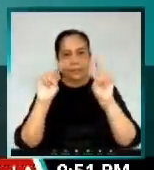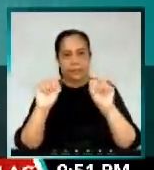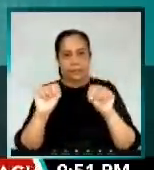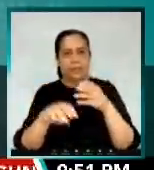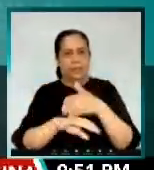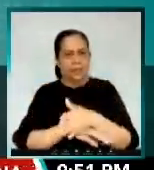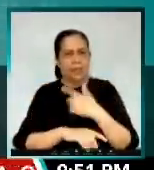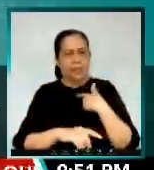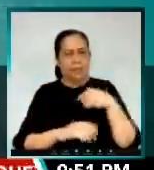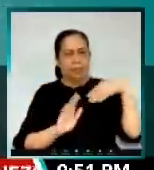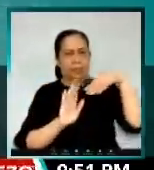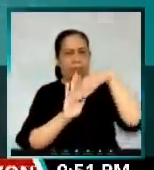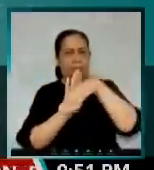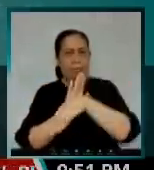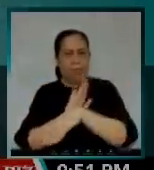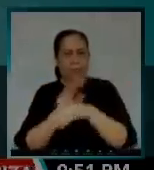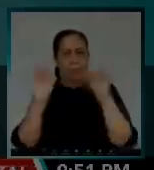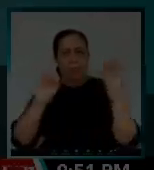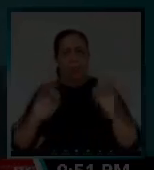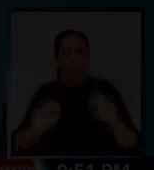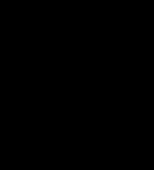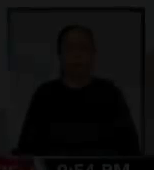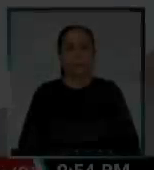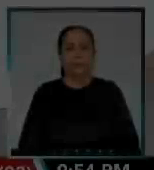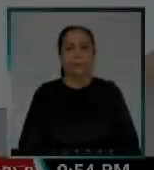bumaba ang oxygen level.